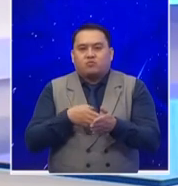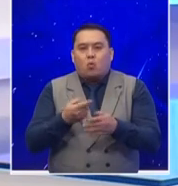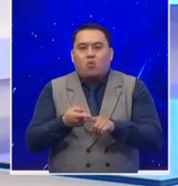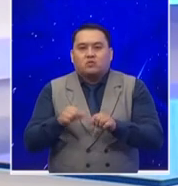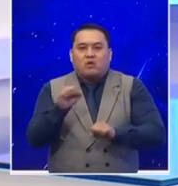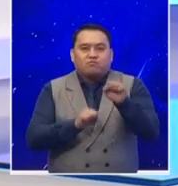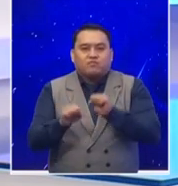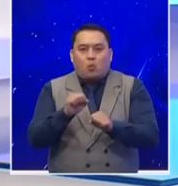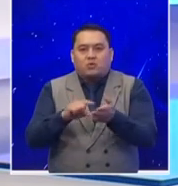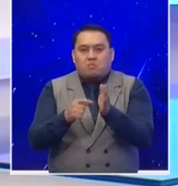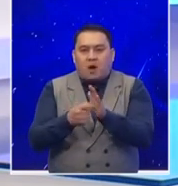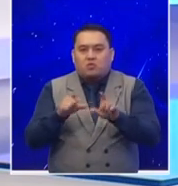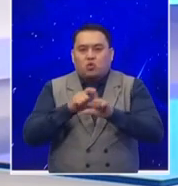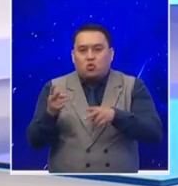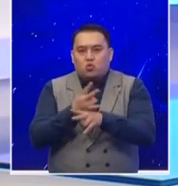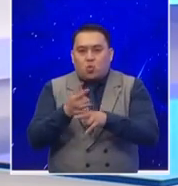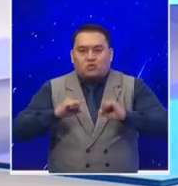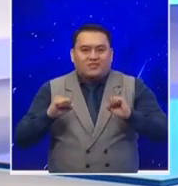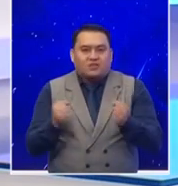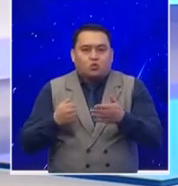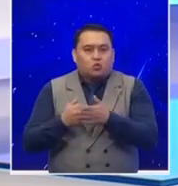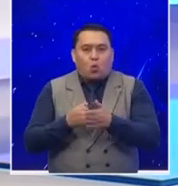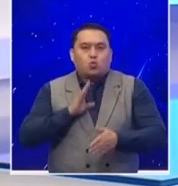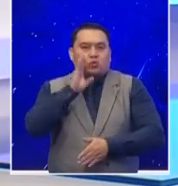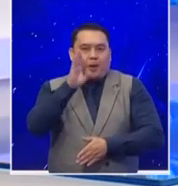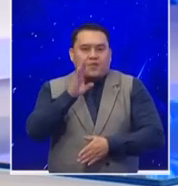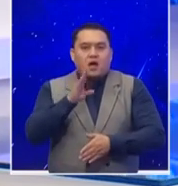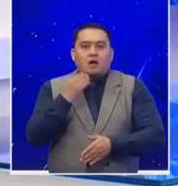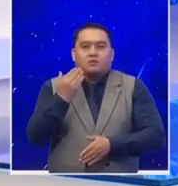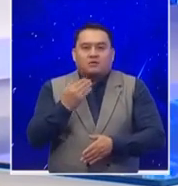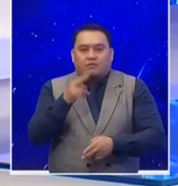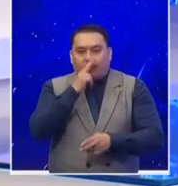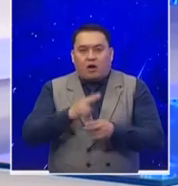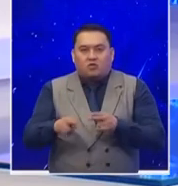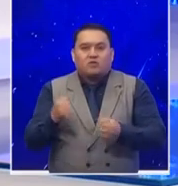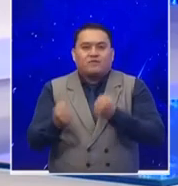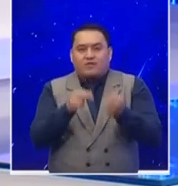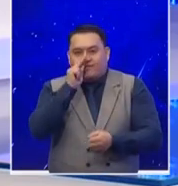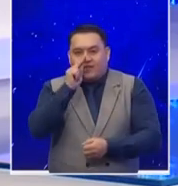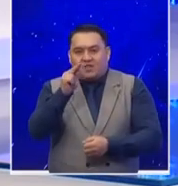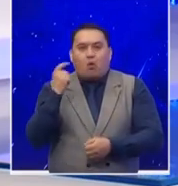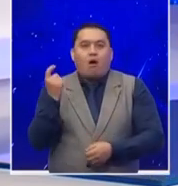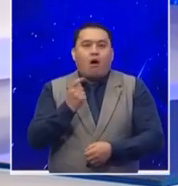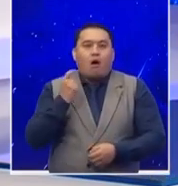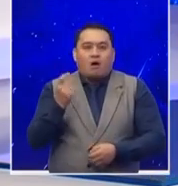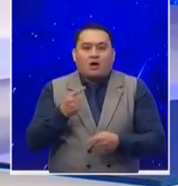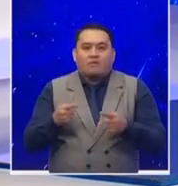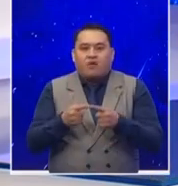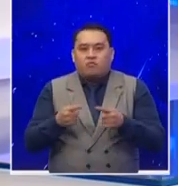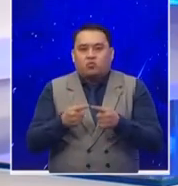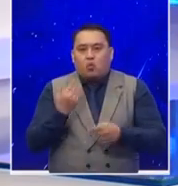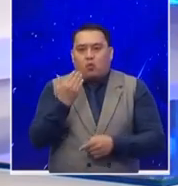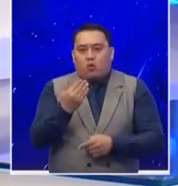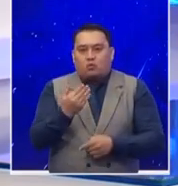железных коней в помещение на ночь, чтобы они не замерзли до утра. По словам людей, потерявших транспорт, вину за пожар владелец и арендатор